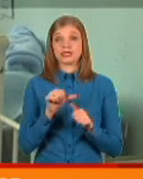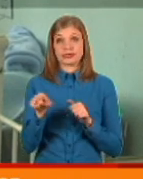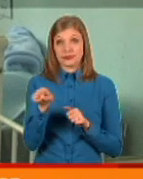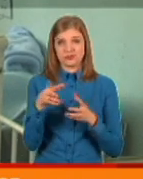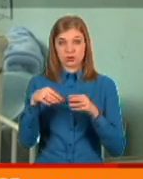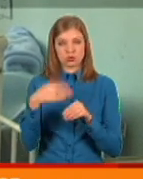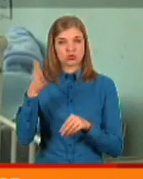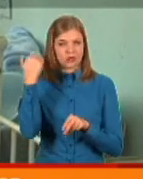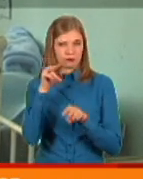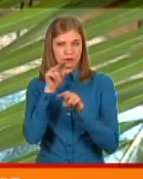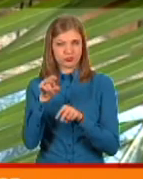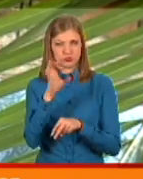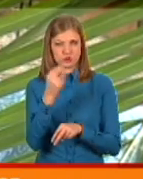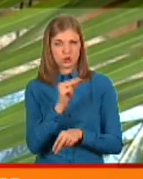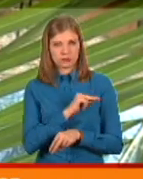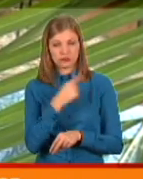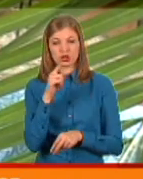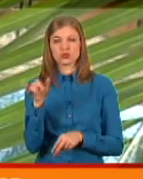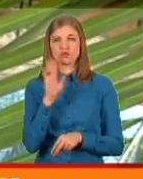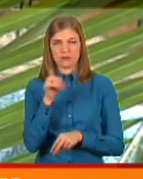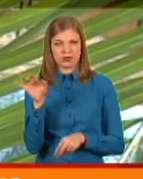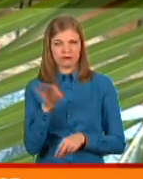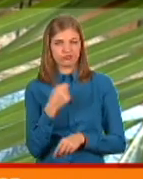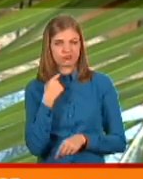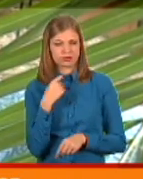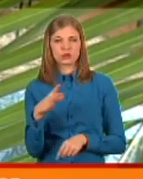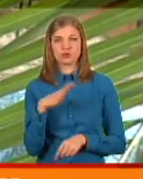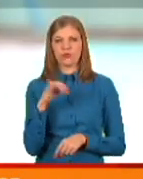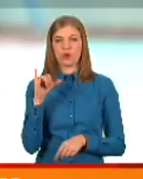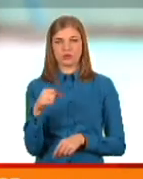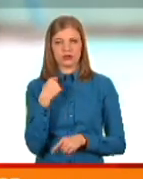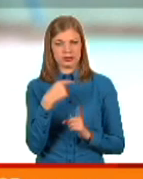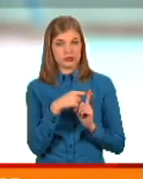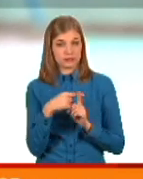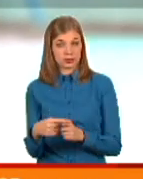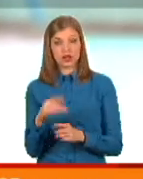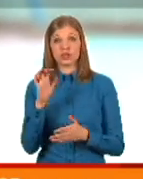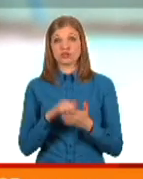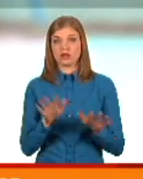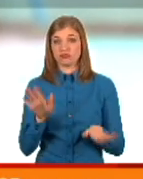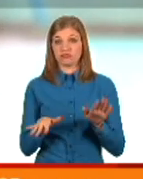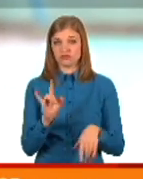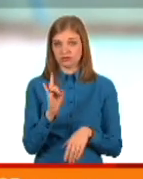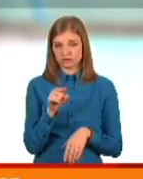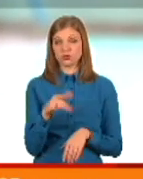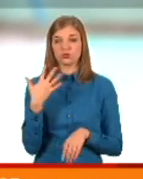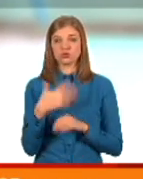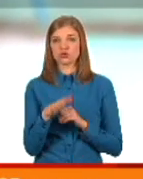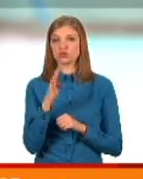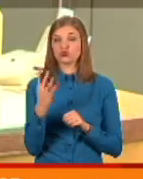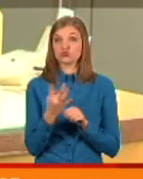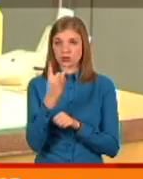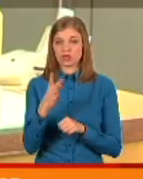Самотєєвих уже давно пильнують соцпрацівники, бо, кажуть, мати пиячить, трапляються в неї запої. Через недогляд за дітьми жінку вже